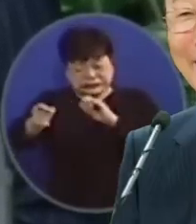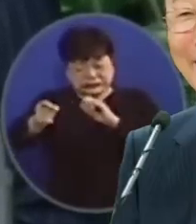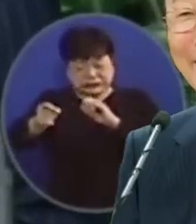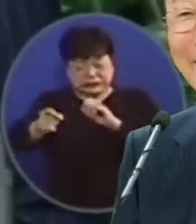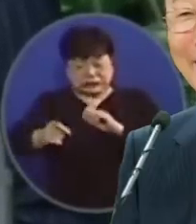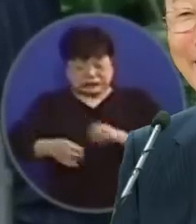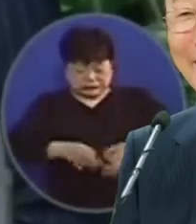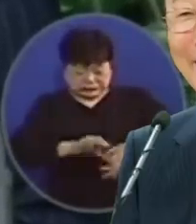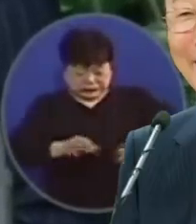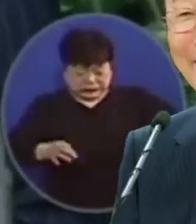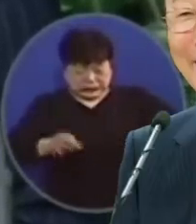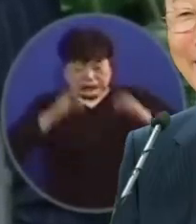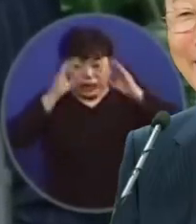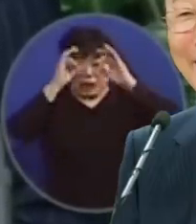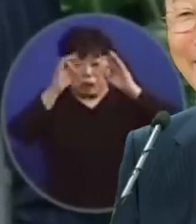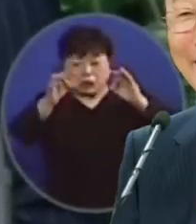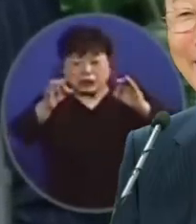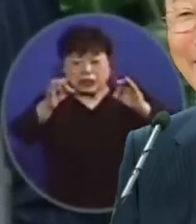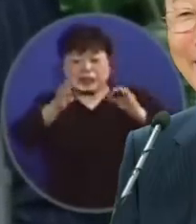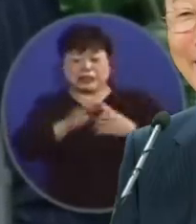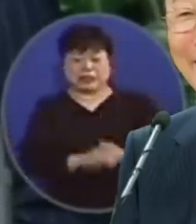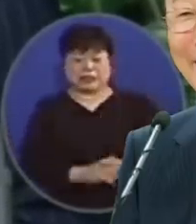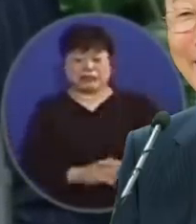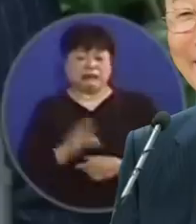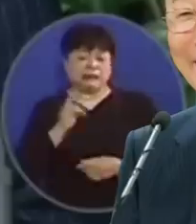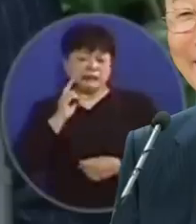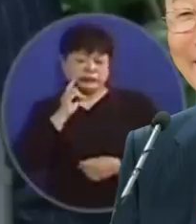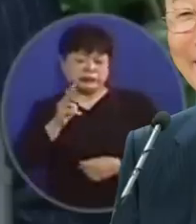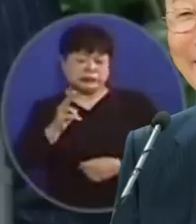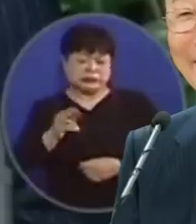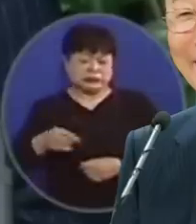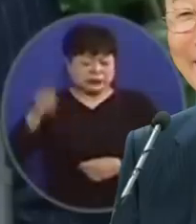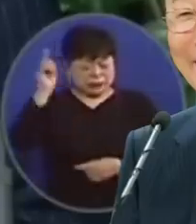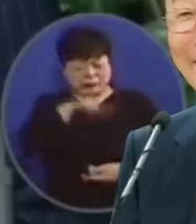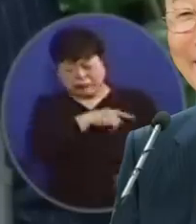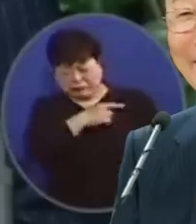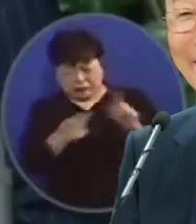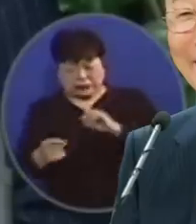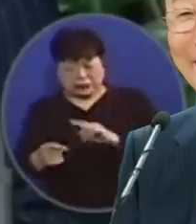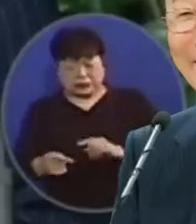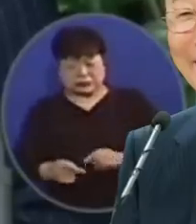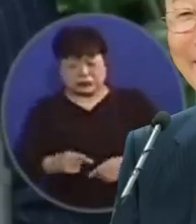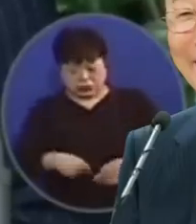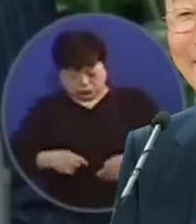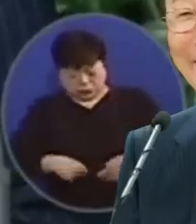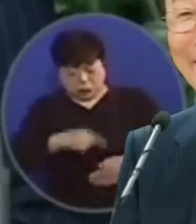내장이 들여다 보였다 했었습니다. 얼마나 맞았던지 내장이 들여다 보였다.